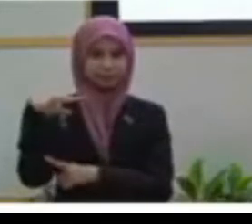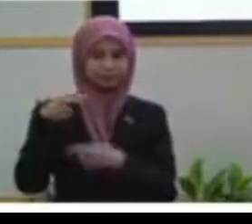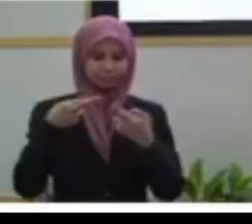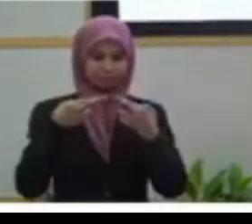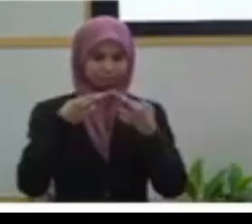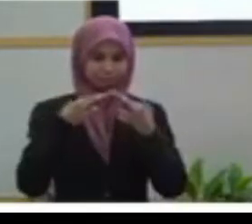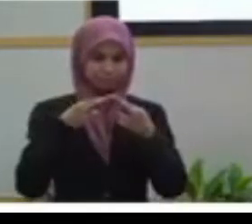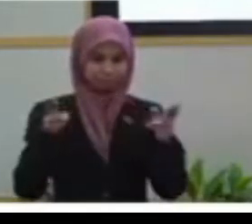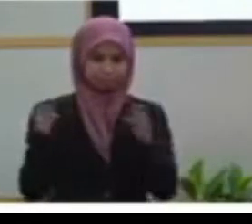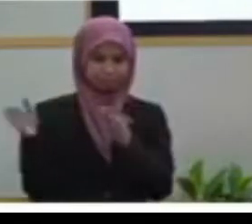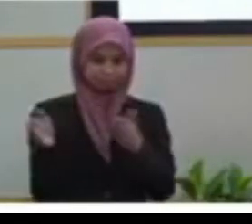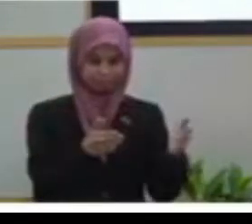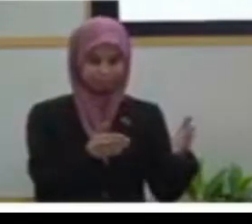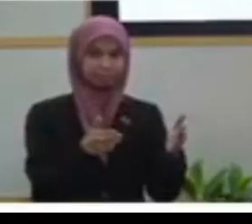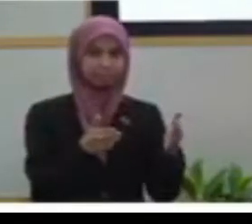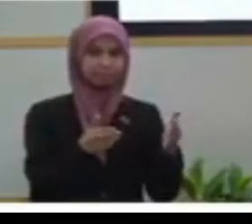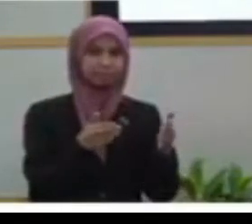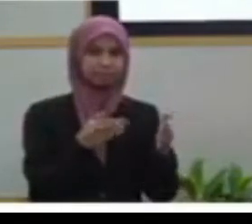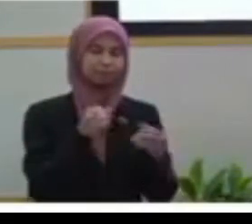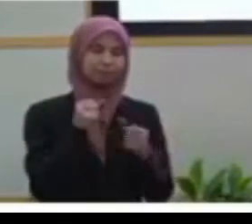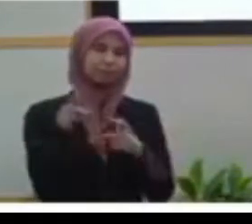melancarkan plan strategi